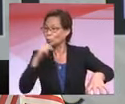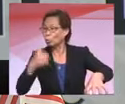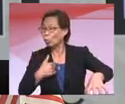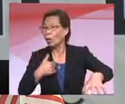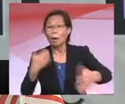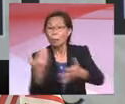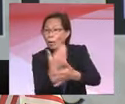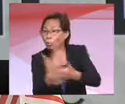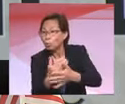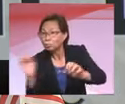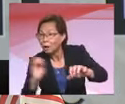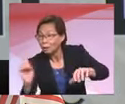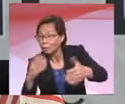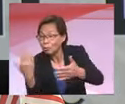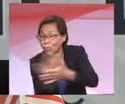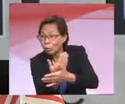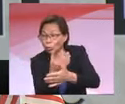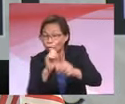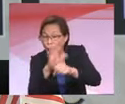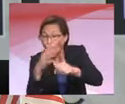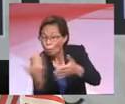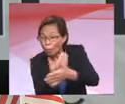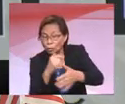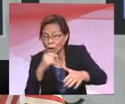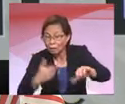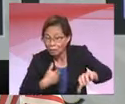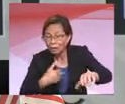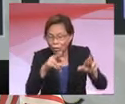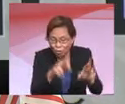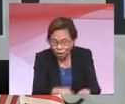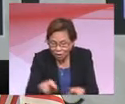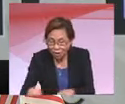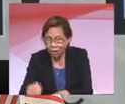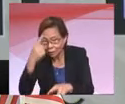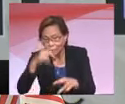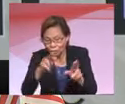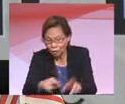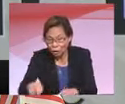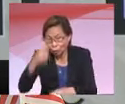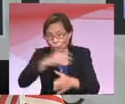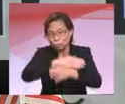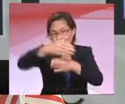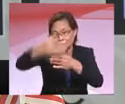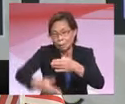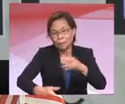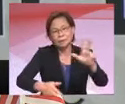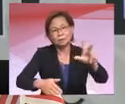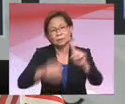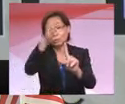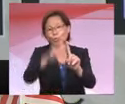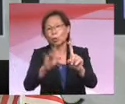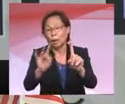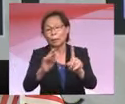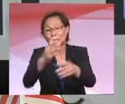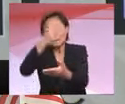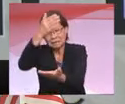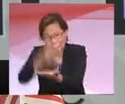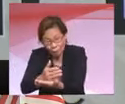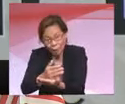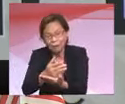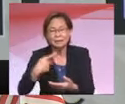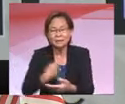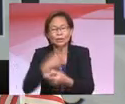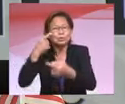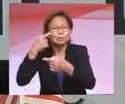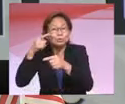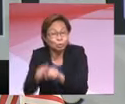ada kes baru yang dikesan, jadi walaupun perancangan ialah untuk ditamatkan 31 Ogos, kita telah pun bersetuju